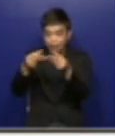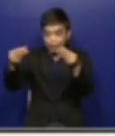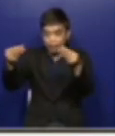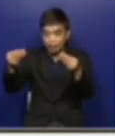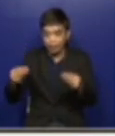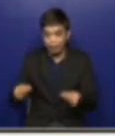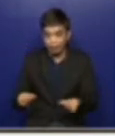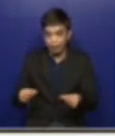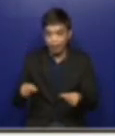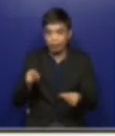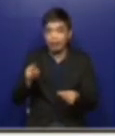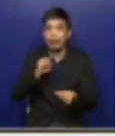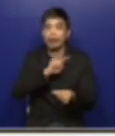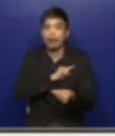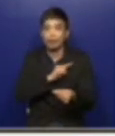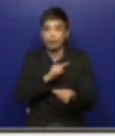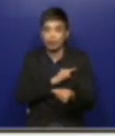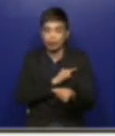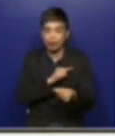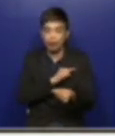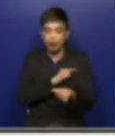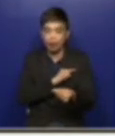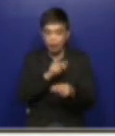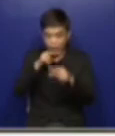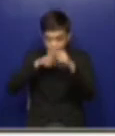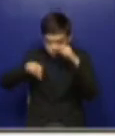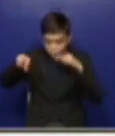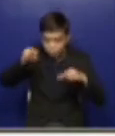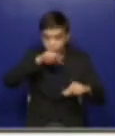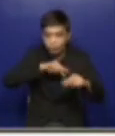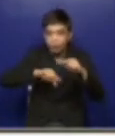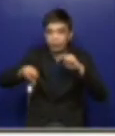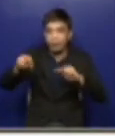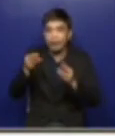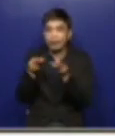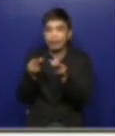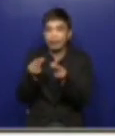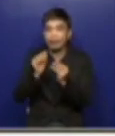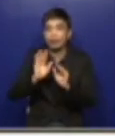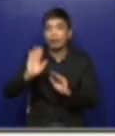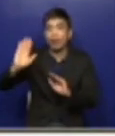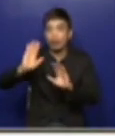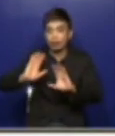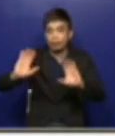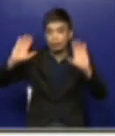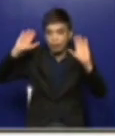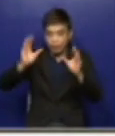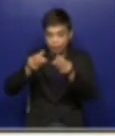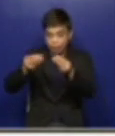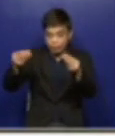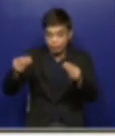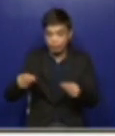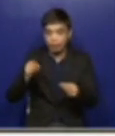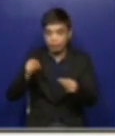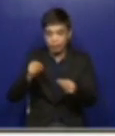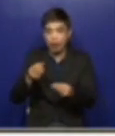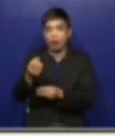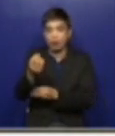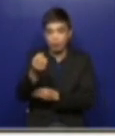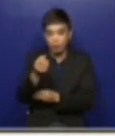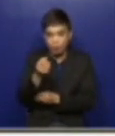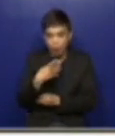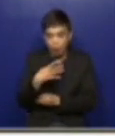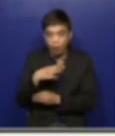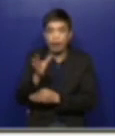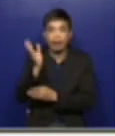วข้องที่มีหน้าที่ในการดูแลรับผิดชอบที่ดินของรัฐได้แจ้งยืนยันรับรองและรับทราบ